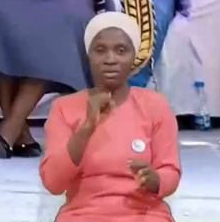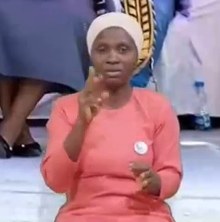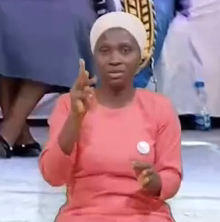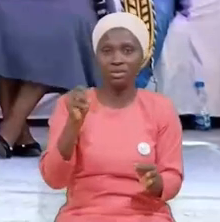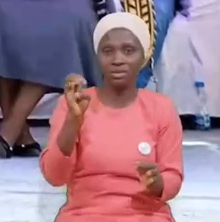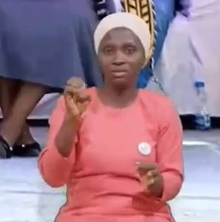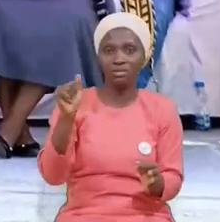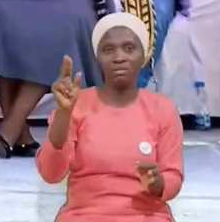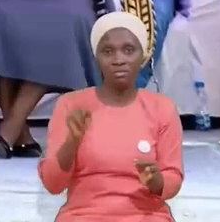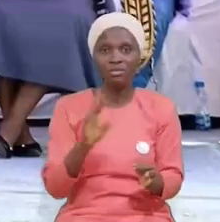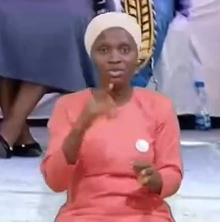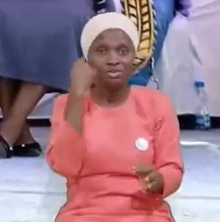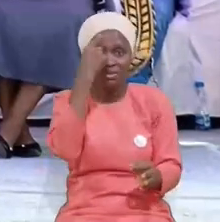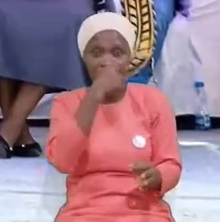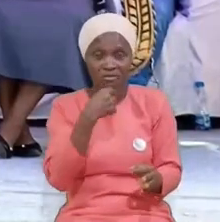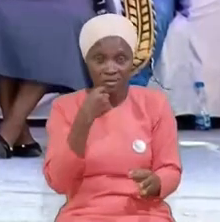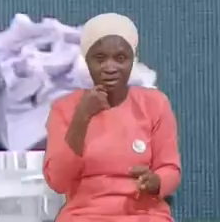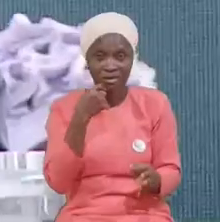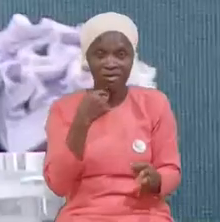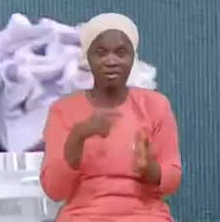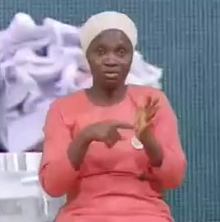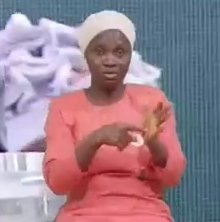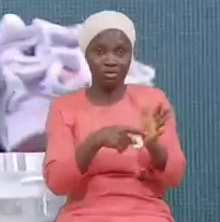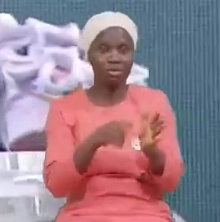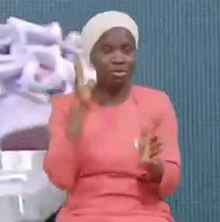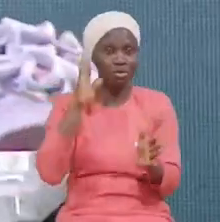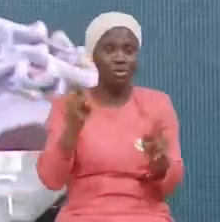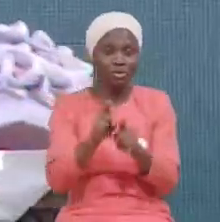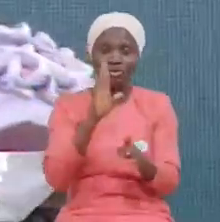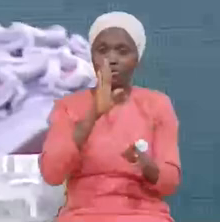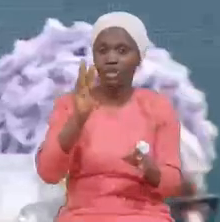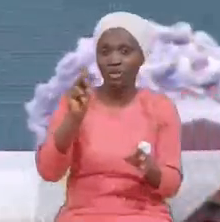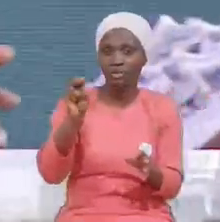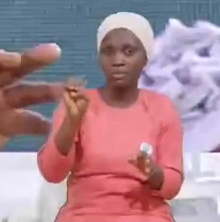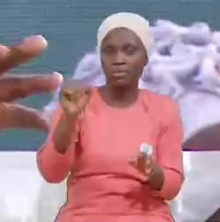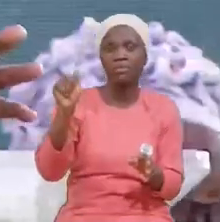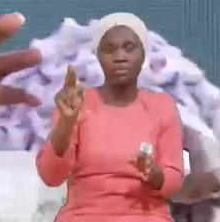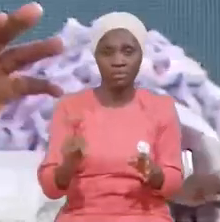Si ton attitude est négative, ça va se refléter sur ton visage.